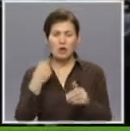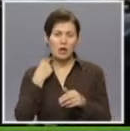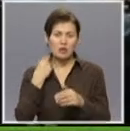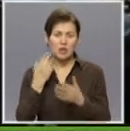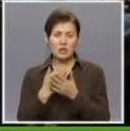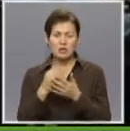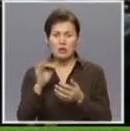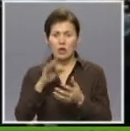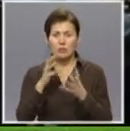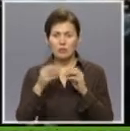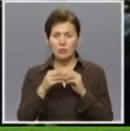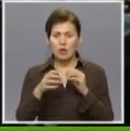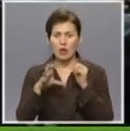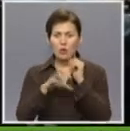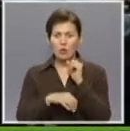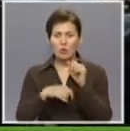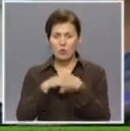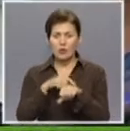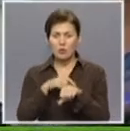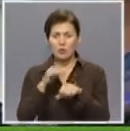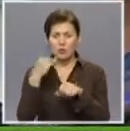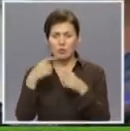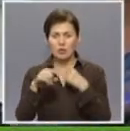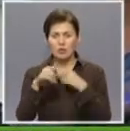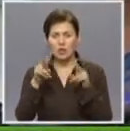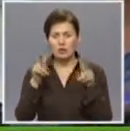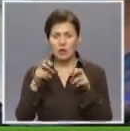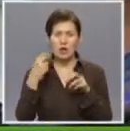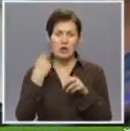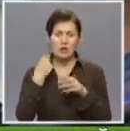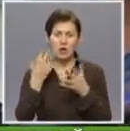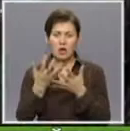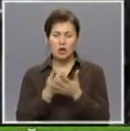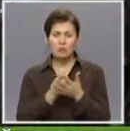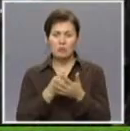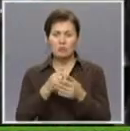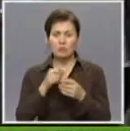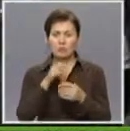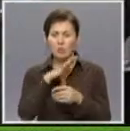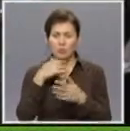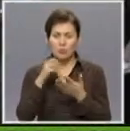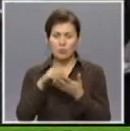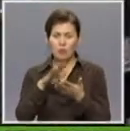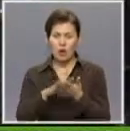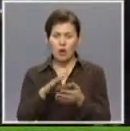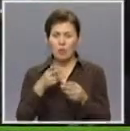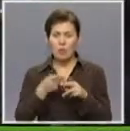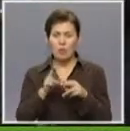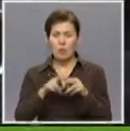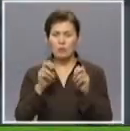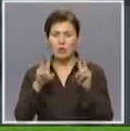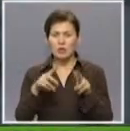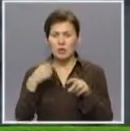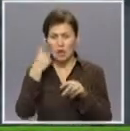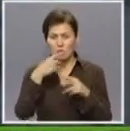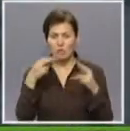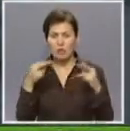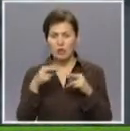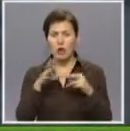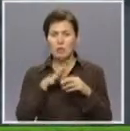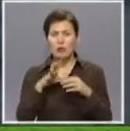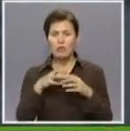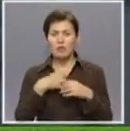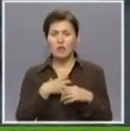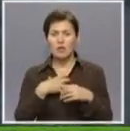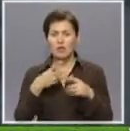бір ескертетіні, соңғы уақытта шаһарымызда өзгенің атына қарыз алу фактілері жиі тіркеліп келеді. Сондықтан да мамандар жеке куәлікке оқыпты,